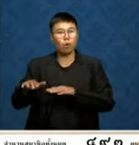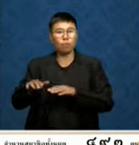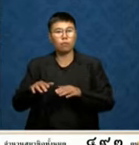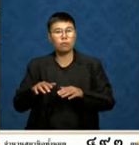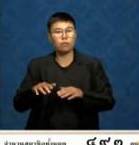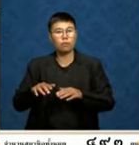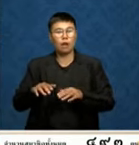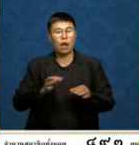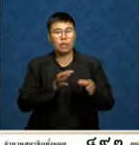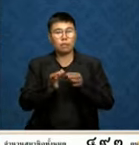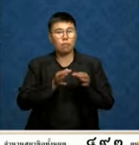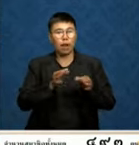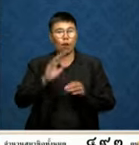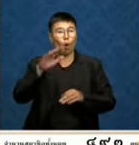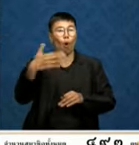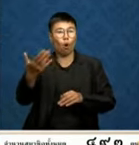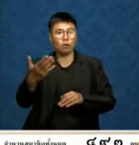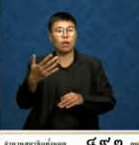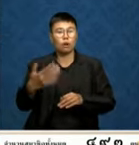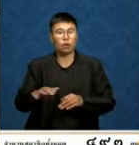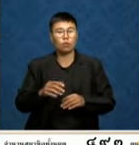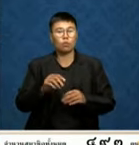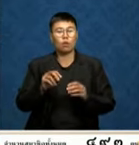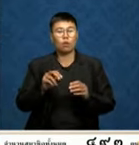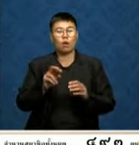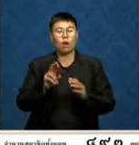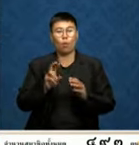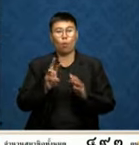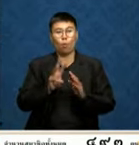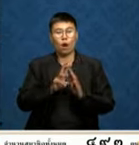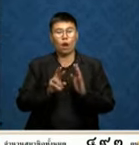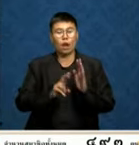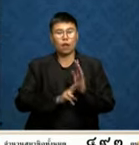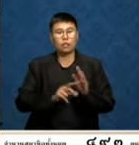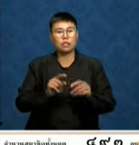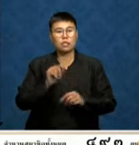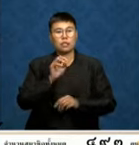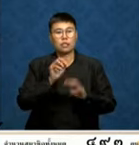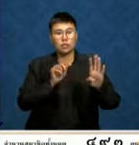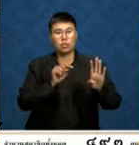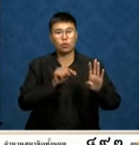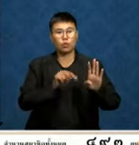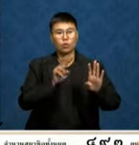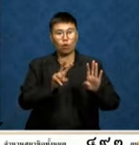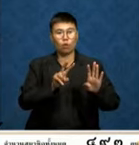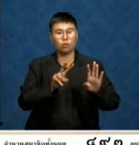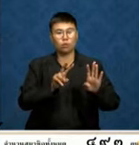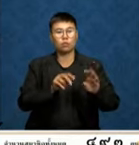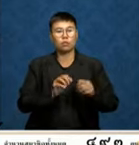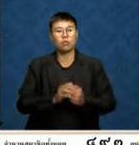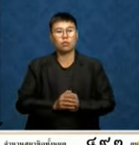งก่อนซึ่งอยู่ในระเบียบวาระที่ 4.2 และ